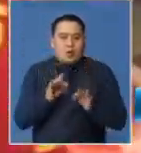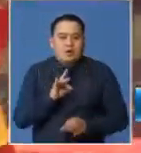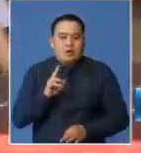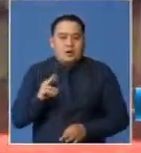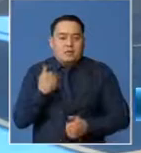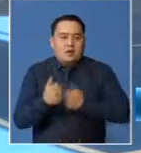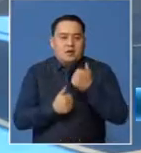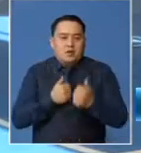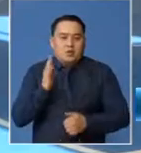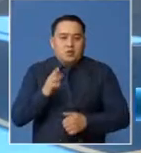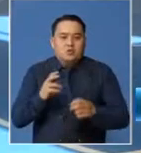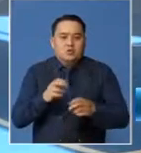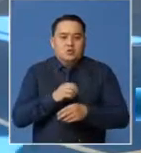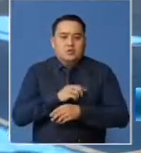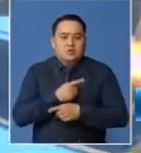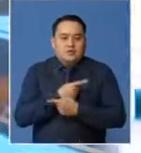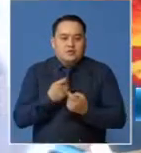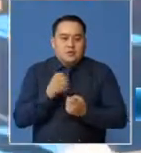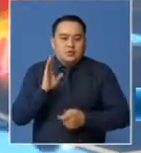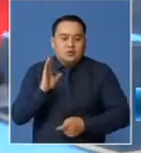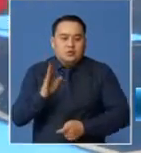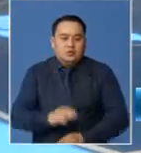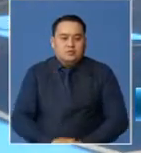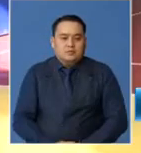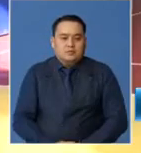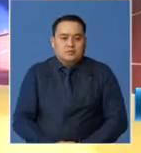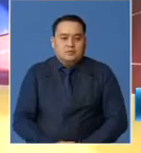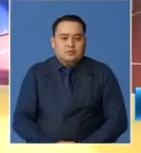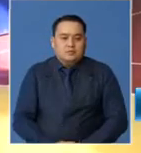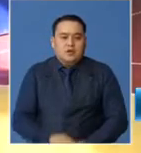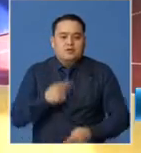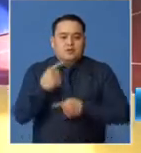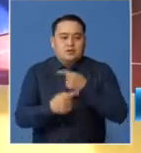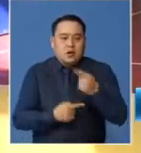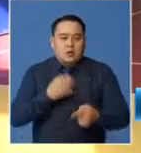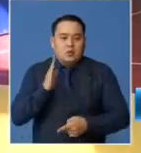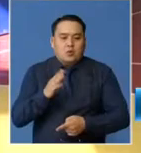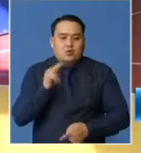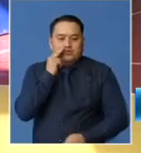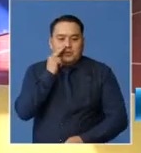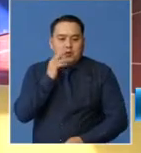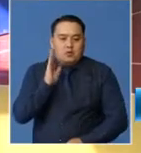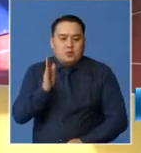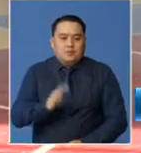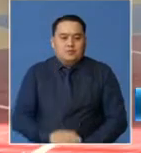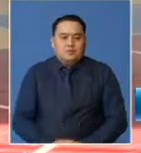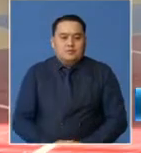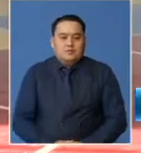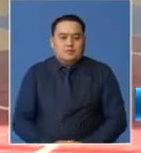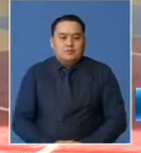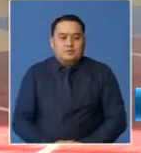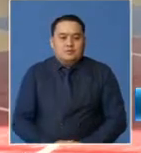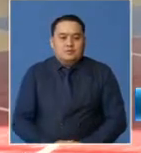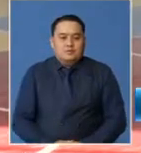республиканских первенств будет распространяться по всей стране, говорят организаторы. Следующий турнир теперь пройдет в Шымкенте. Алексей Цой, Мадиб